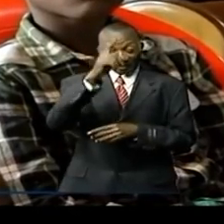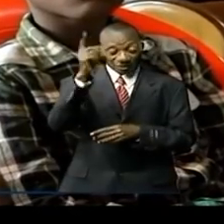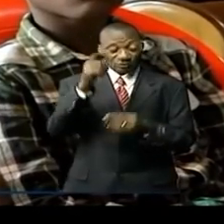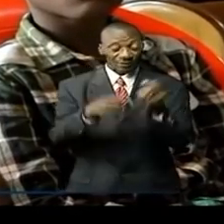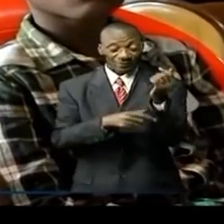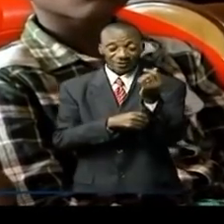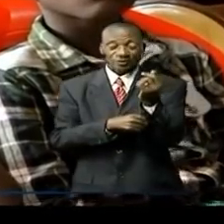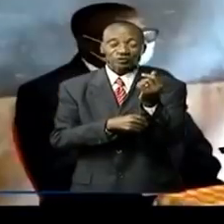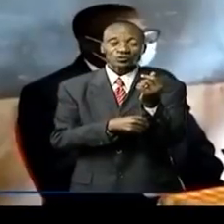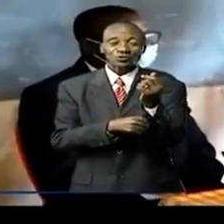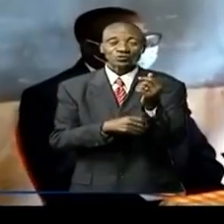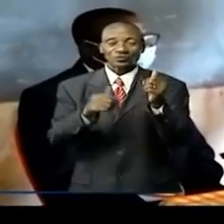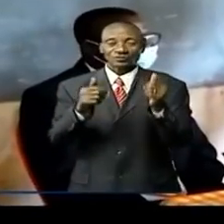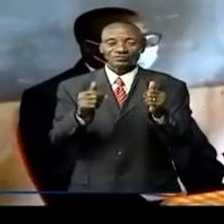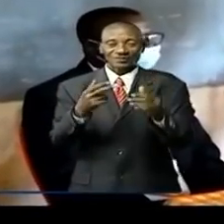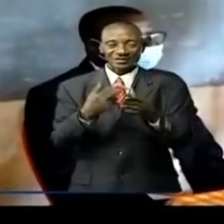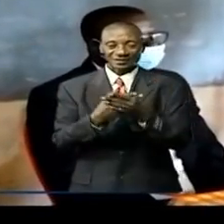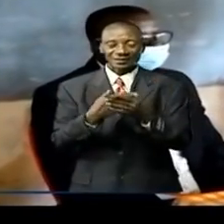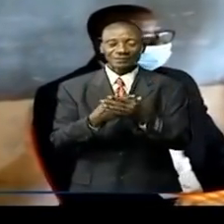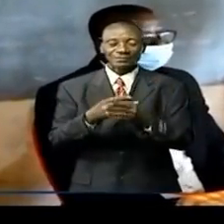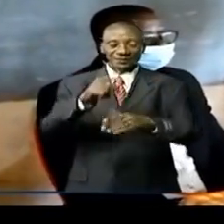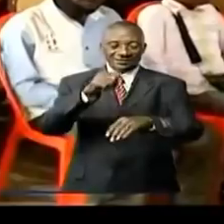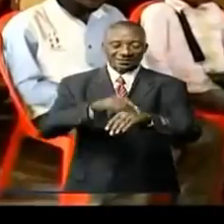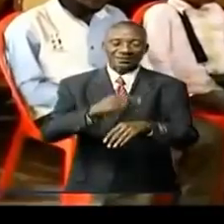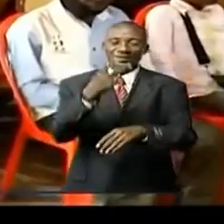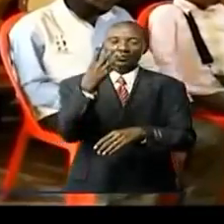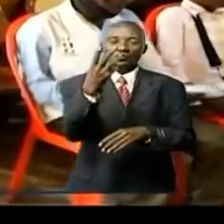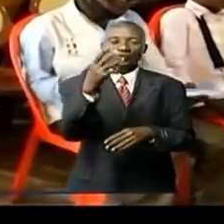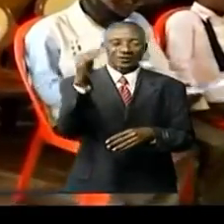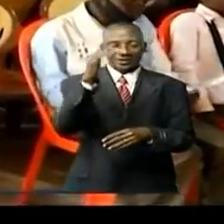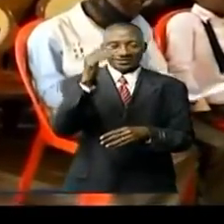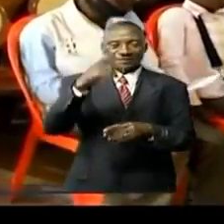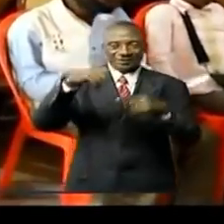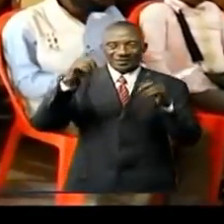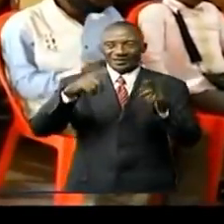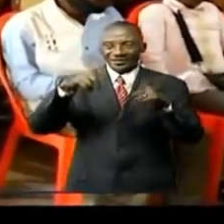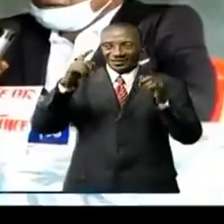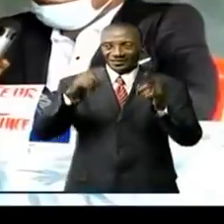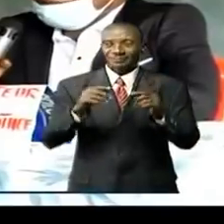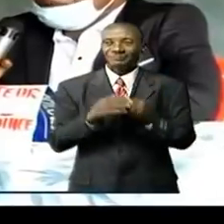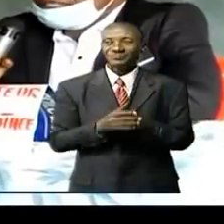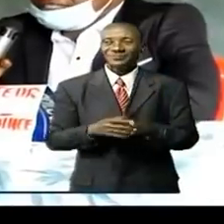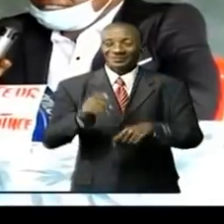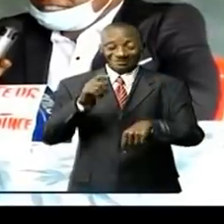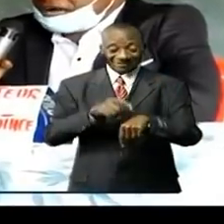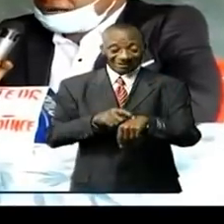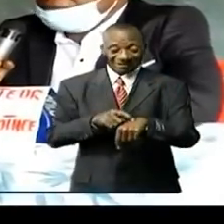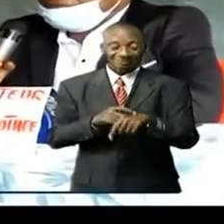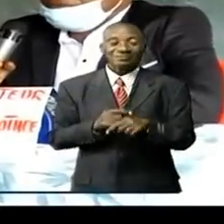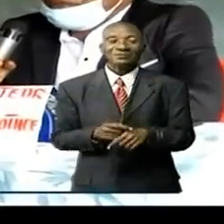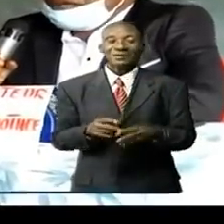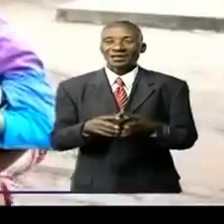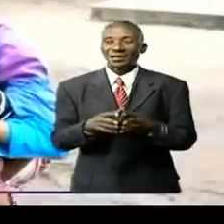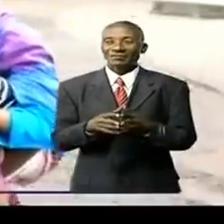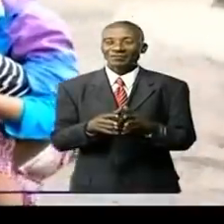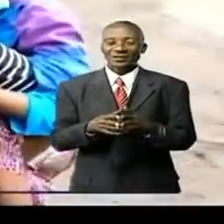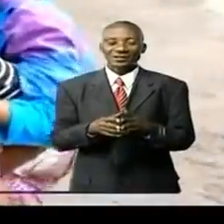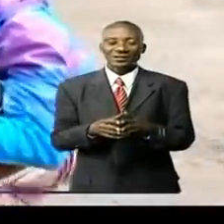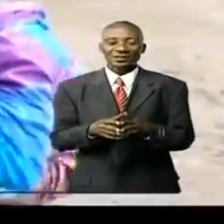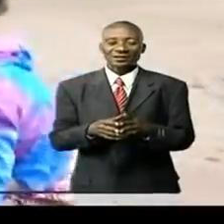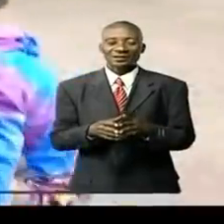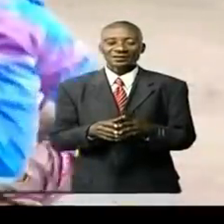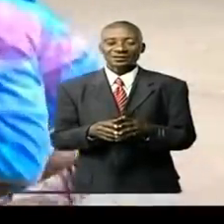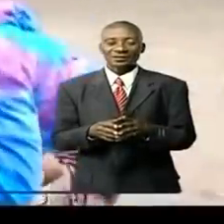handicap, célébrée le 3 décembre de chaque année. Un moment d'échange organisé par la Congrégation de Frères de Saint-Gabriel